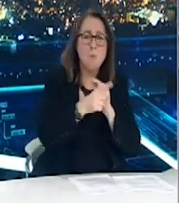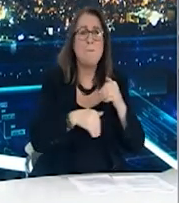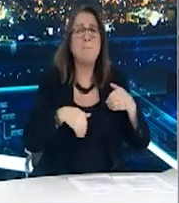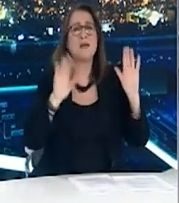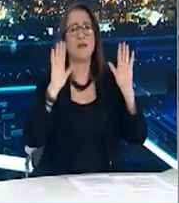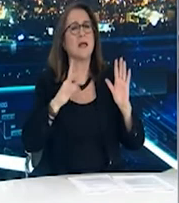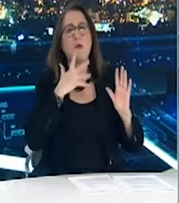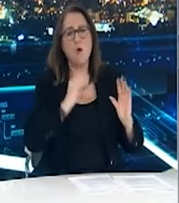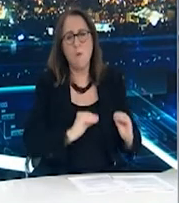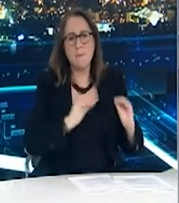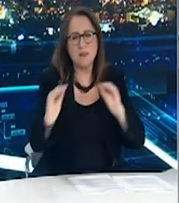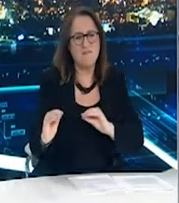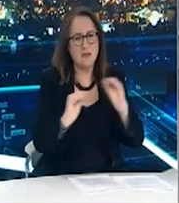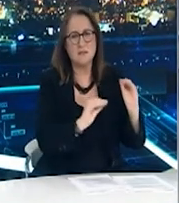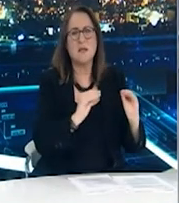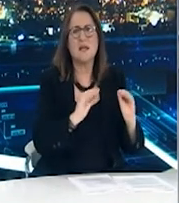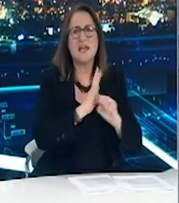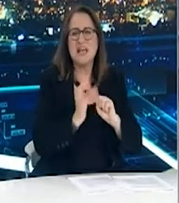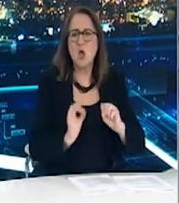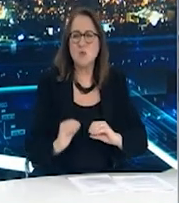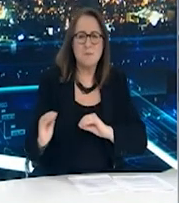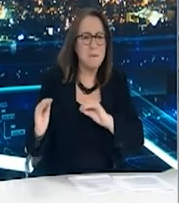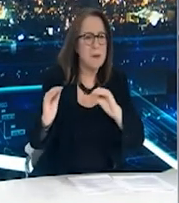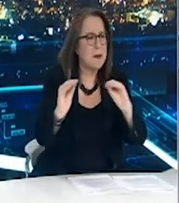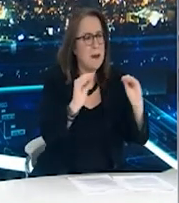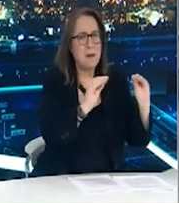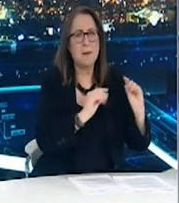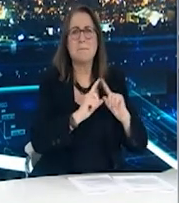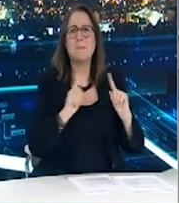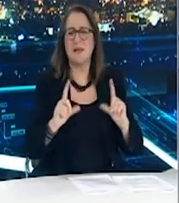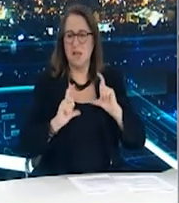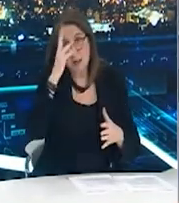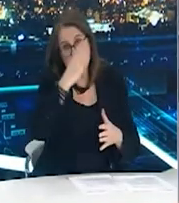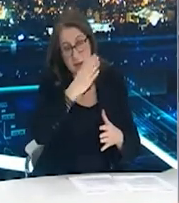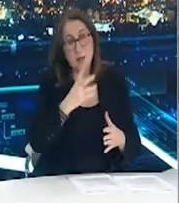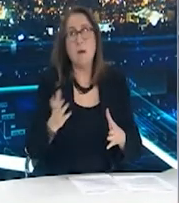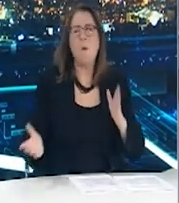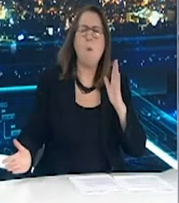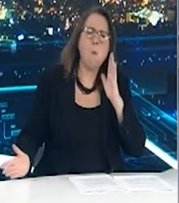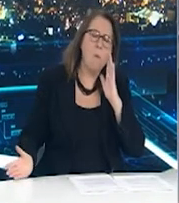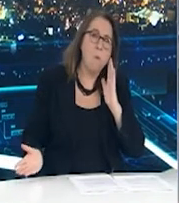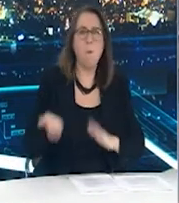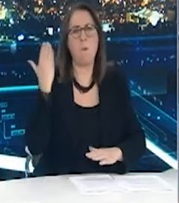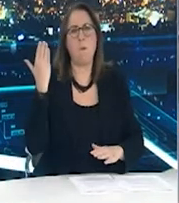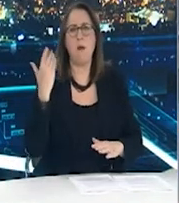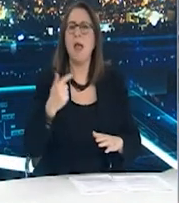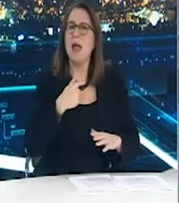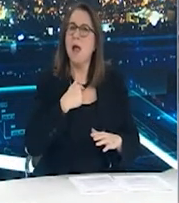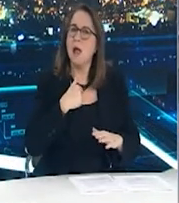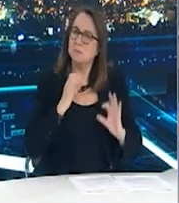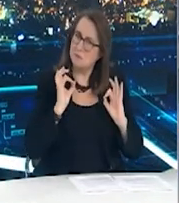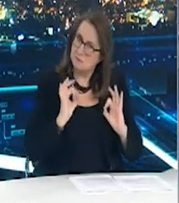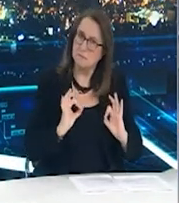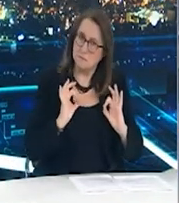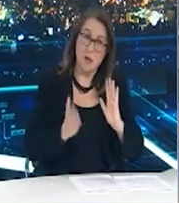περιοχή, από γειτονιά σε γειτονιά, από παρέα σε παρέα, από οικογένεια σε οικογένεια. Σε σύγκριση με άλλες χώρες, είχαμε η